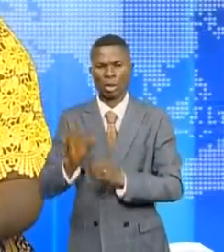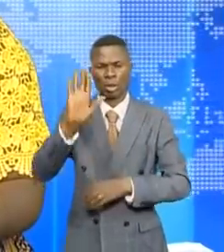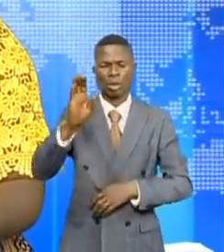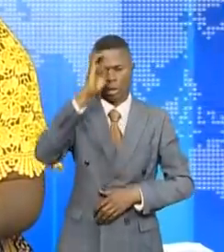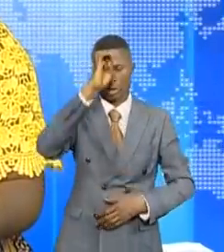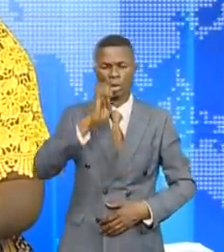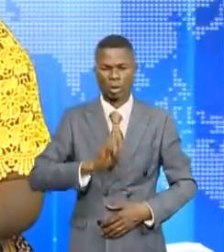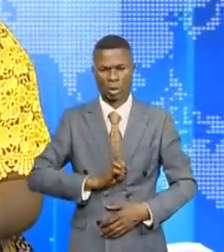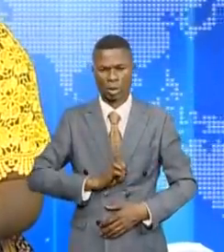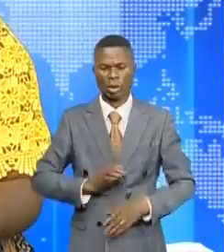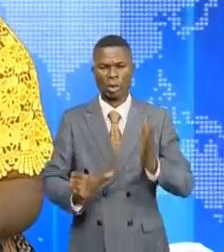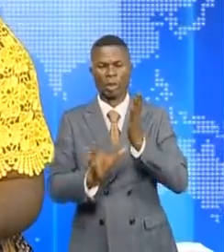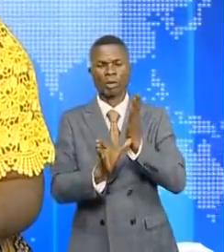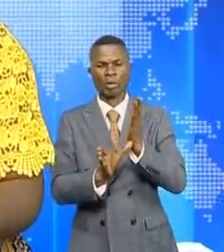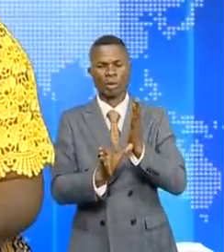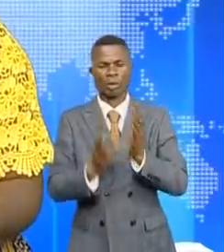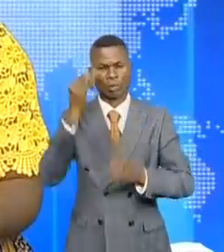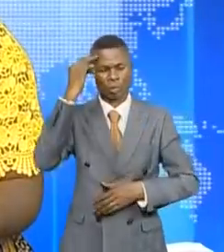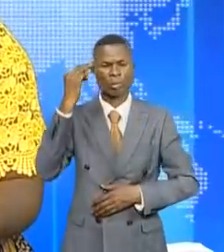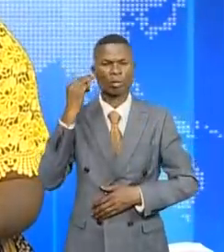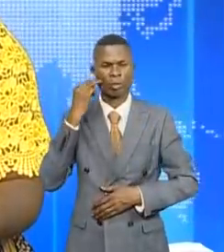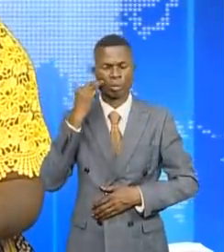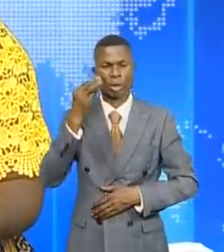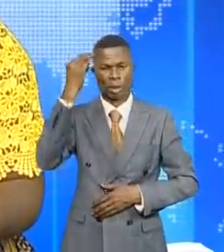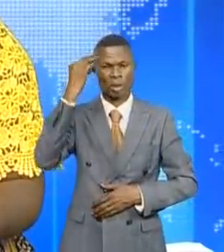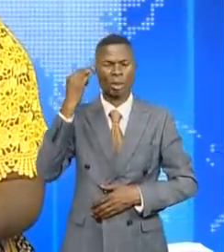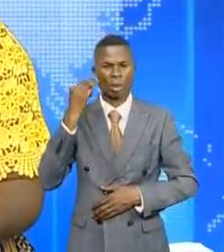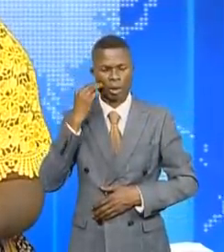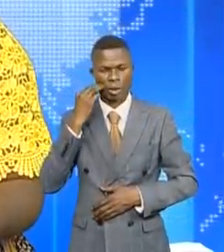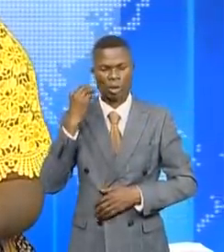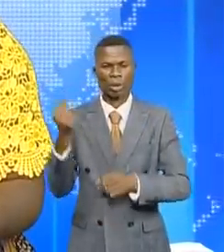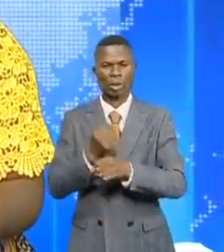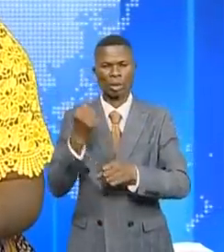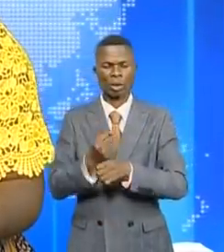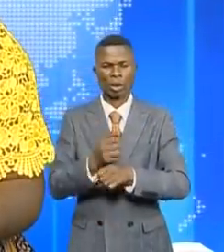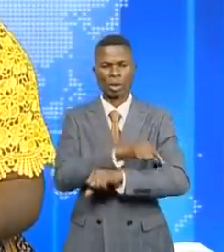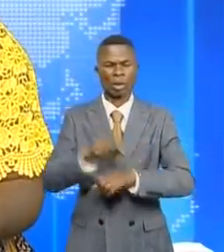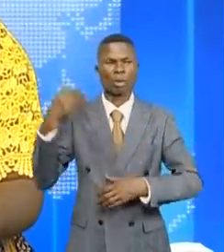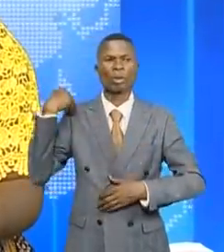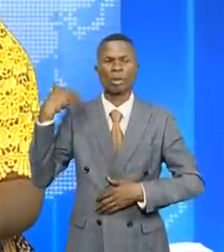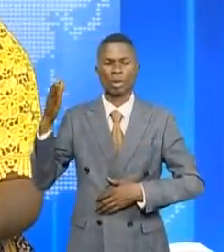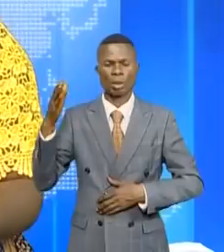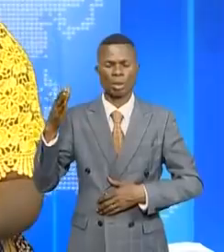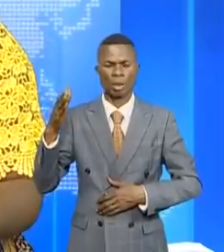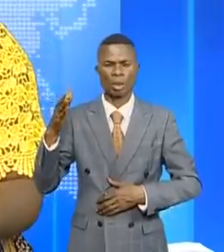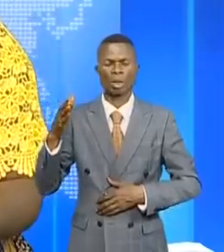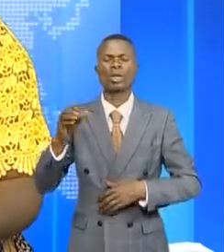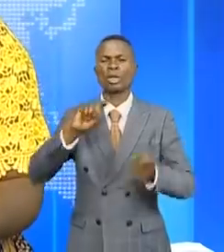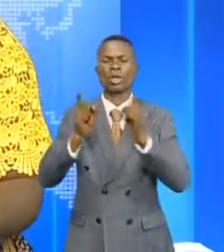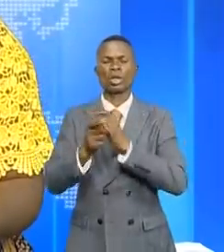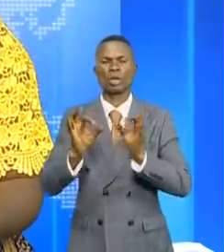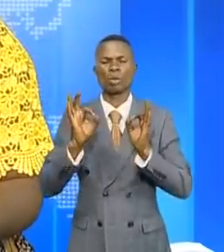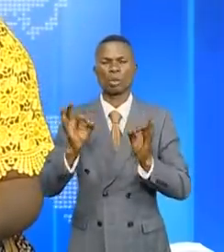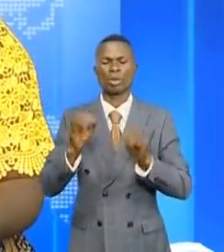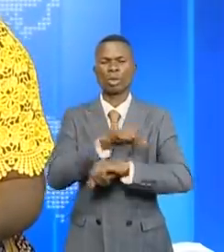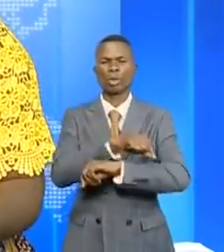Excellence Monsieur le vice-ministre, ministre de la fonction publique, modernisation de